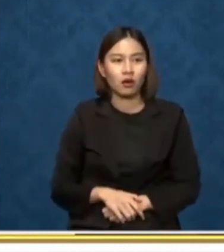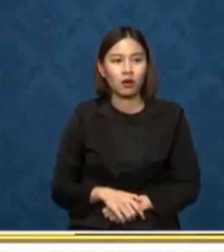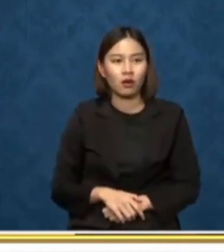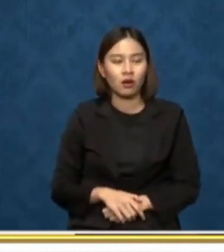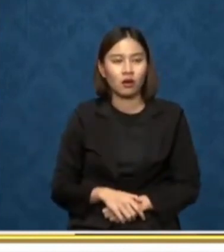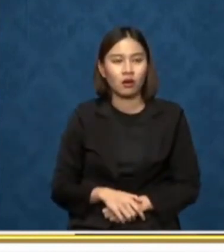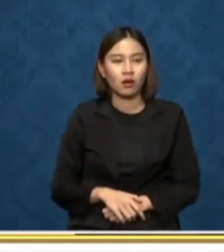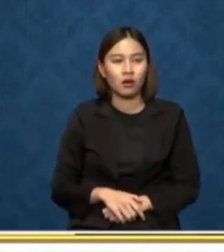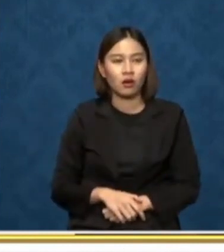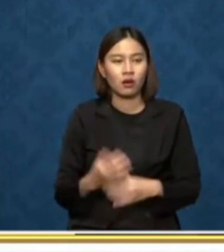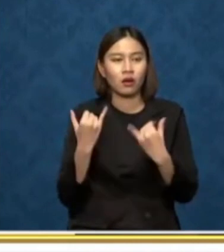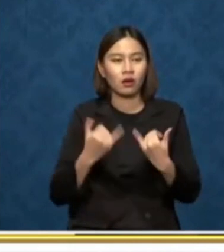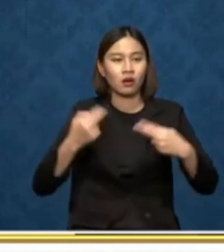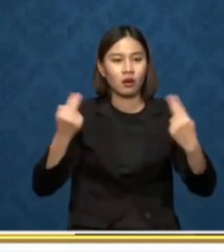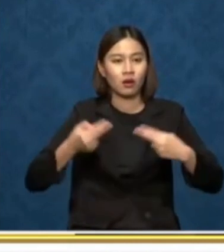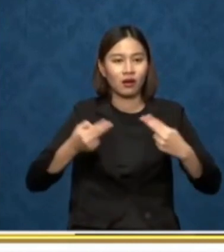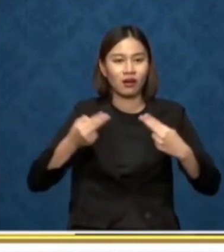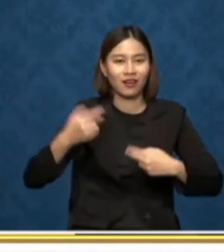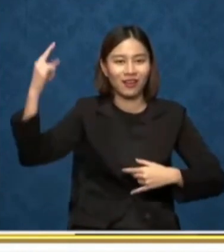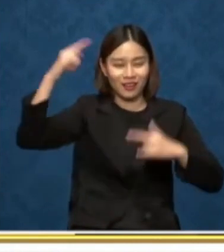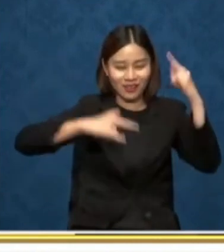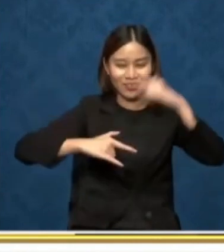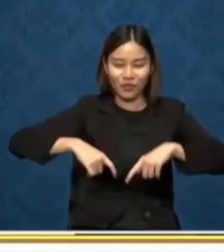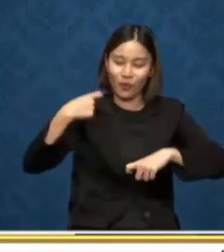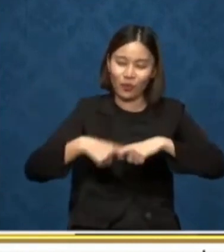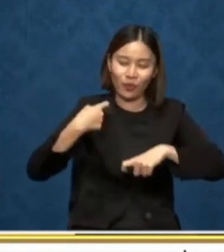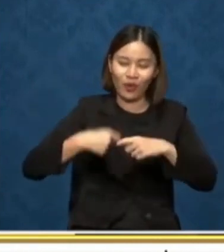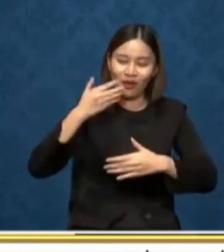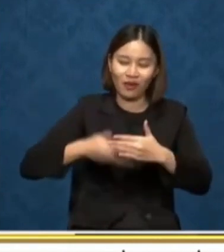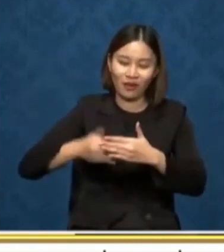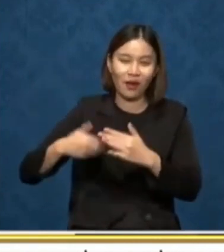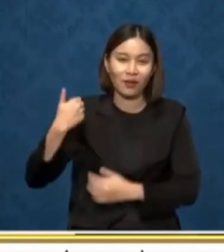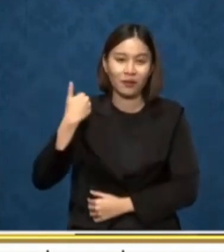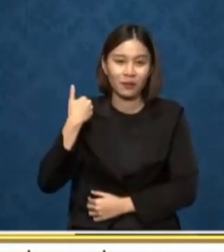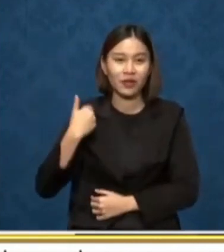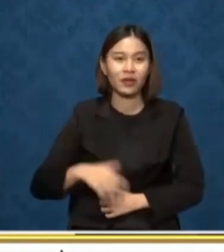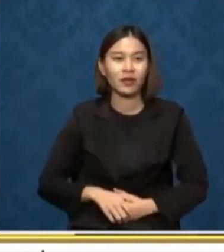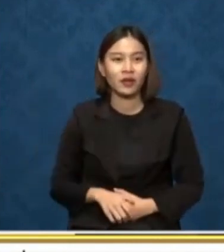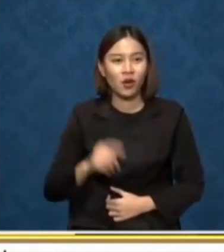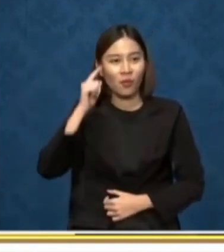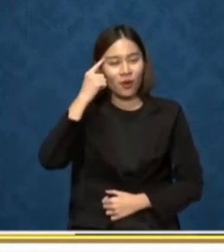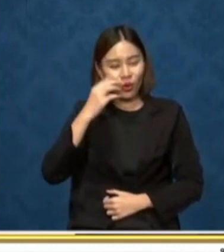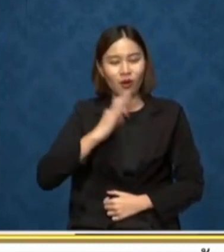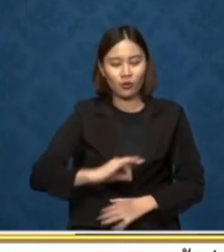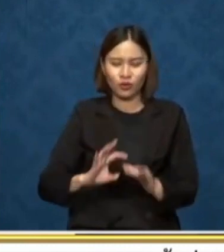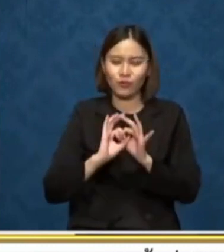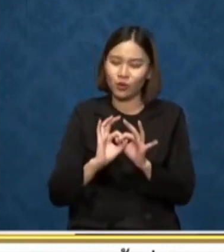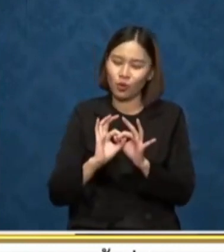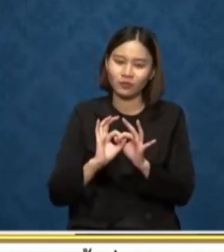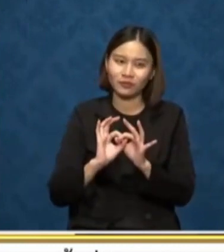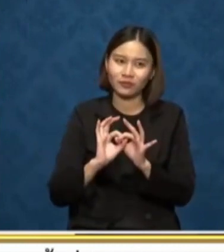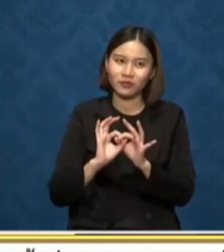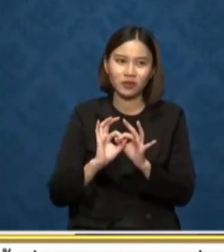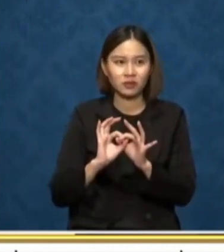มีสงครามอยู่ก็ต้องเอากลับกันมาอย่างทุรกทุเลไม่รู้ว่าบางคนจะก็เป็นห่วงเขานะว่าจะรอดหรือเปล่า